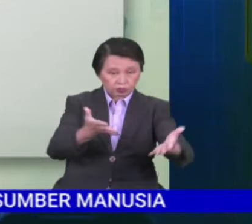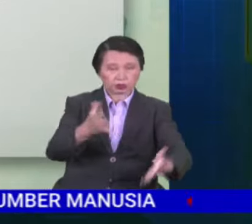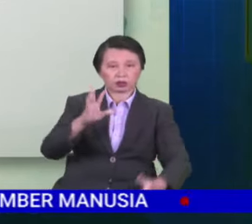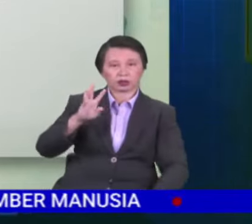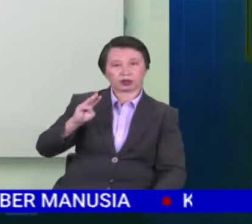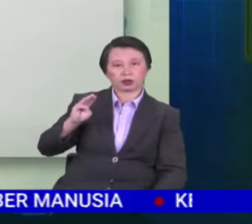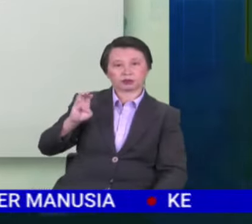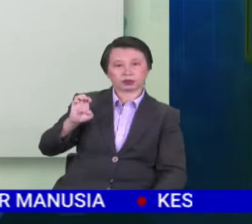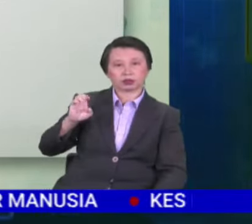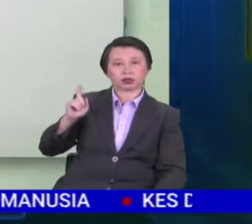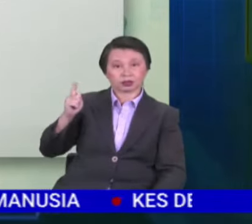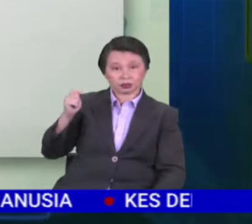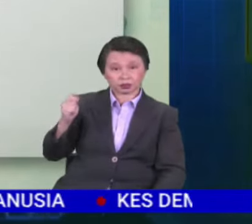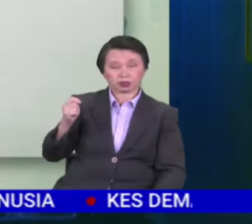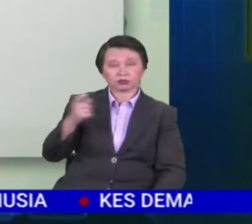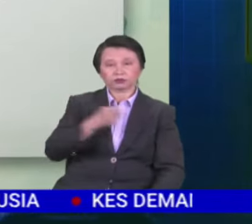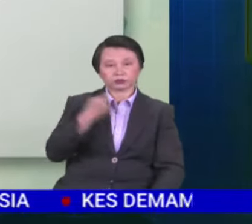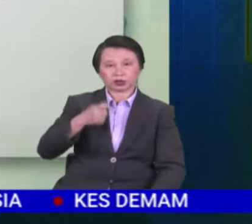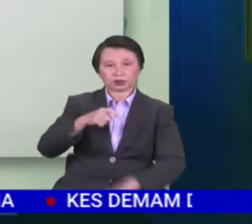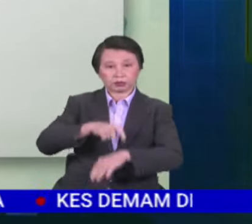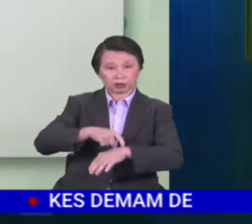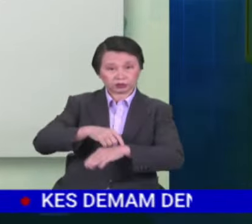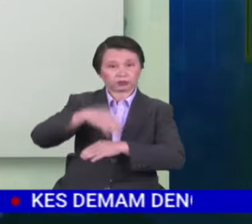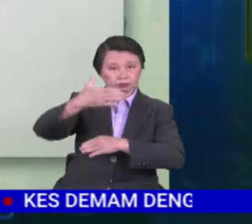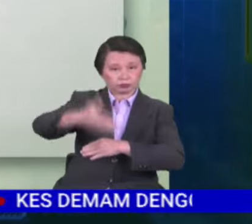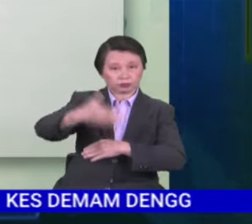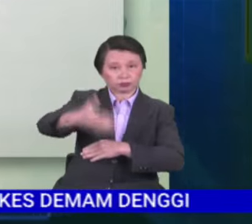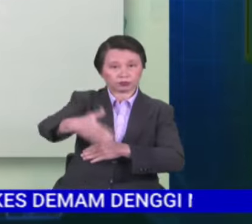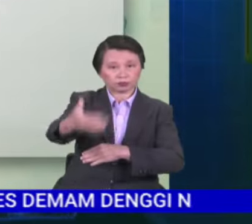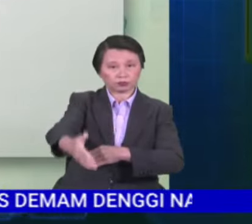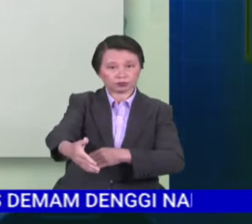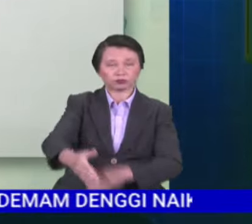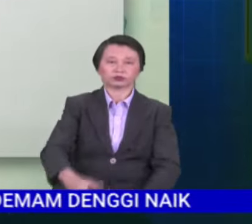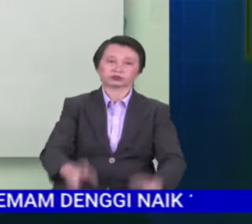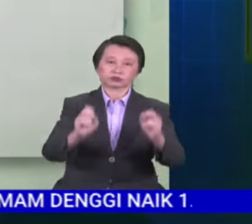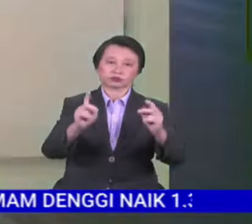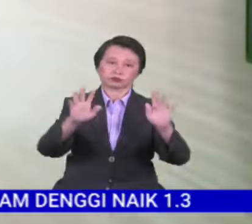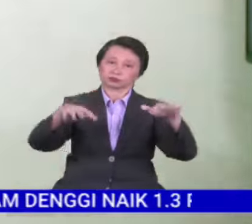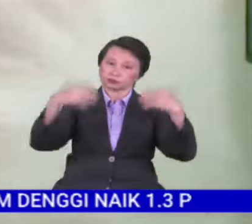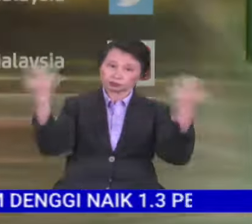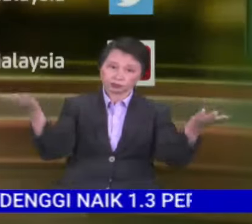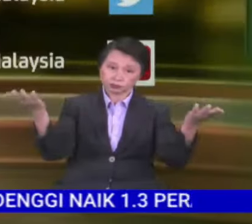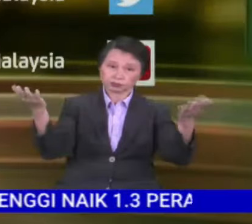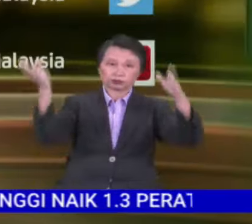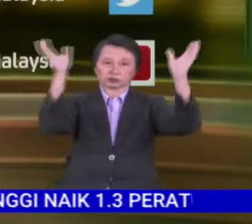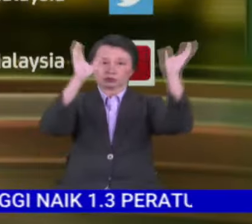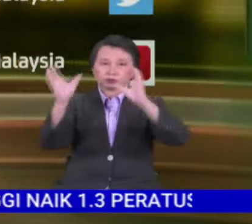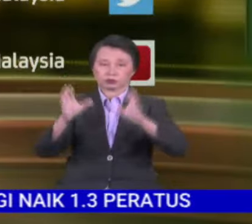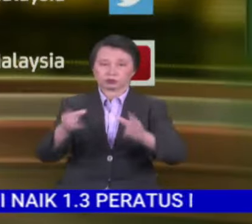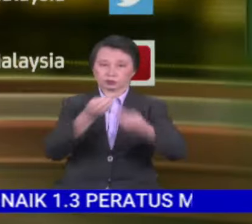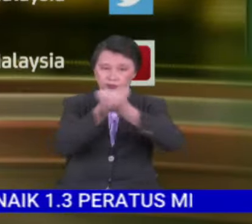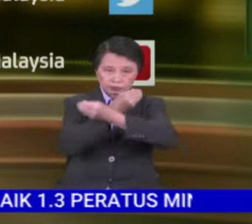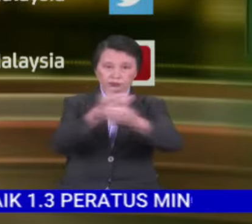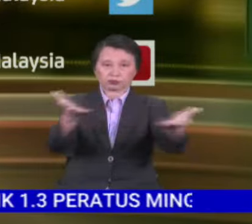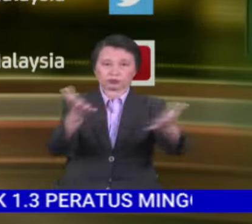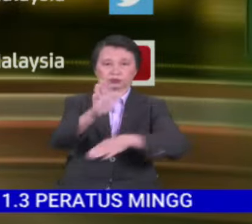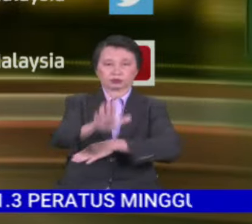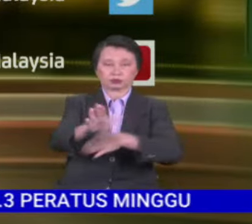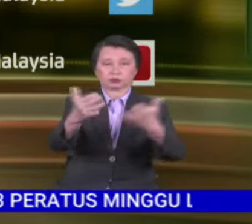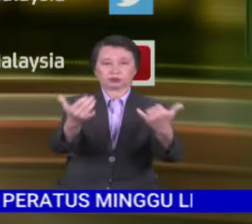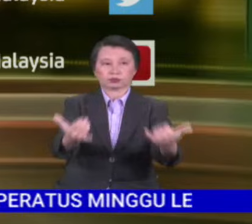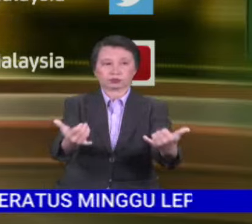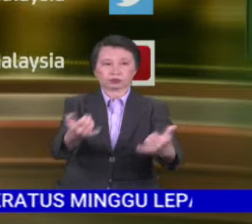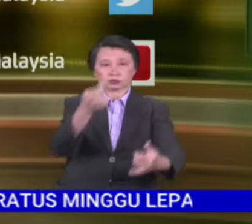Jabatan Meteorologi Malaysia dari semasa ke semasa. Baik, ini sahaja laporan cuaca yang dapat saya kongsikan pada petang